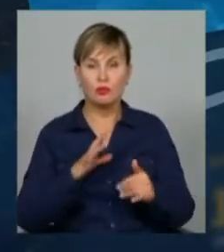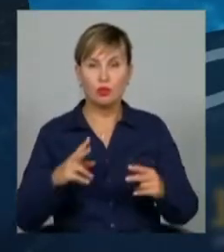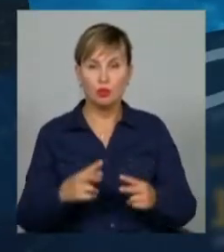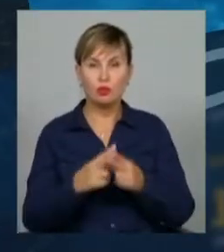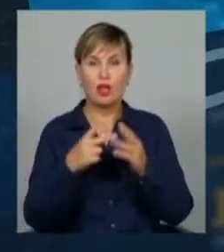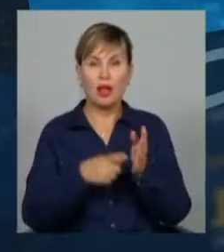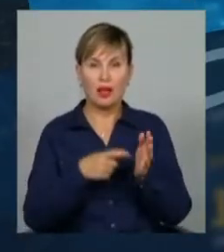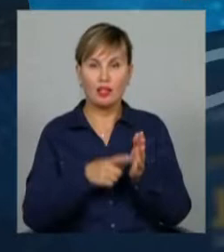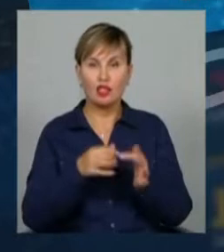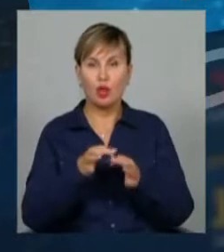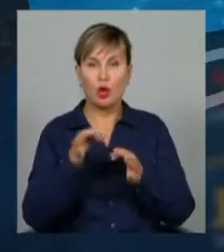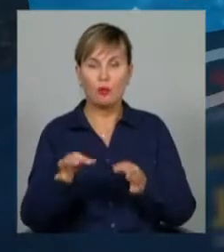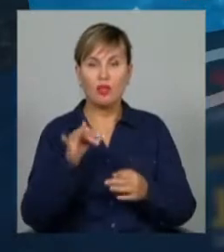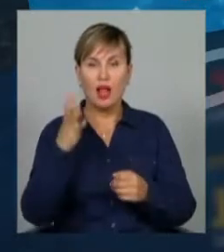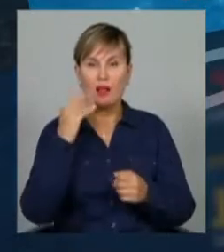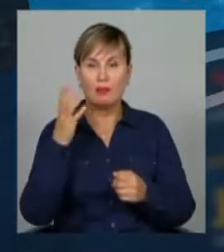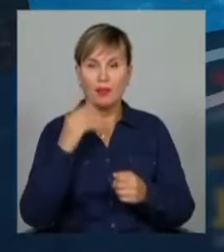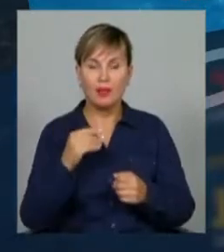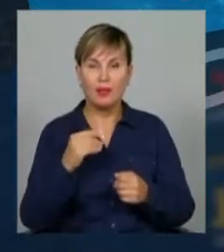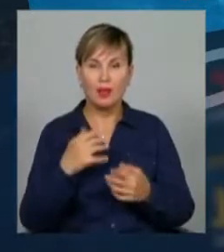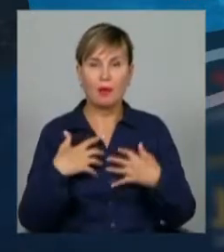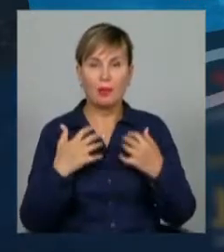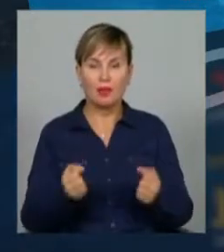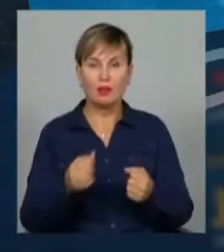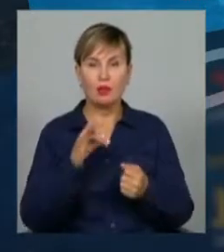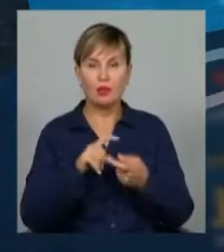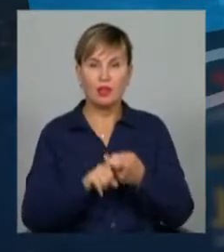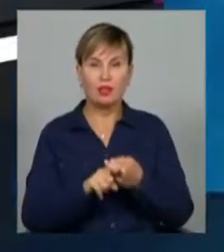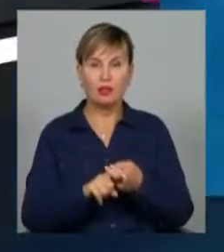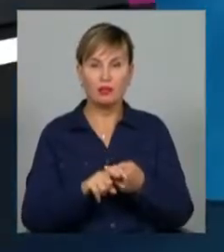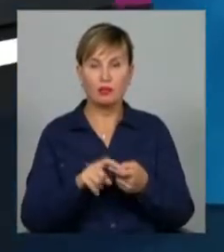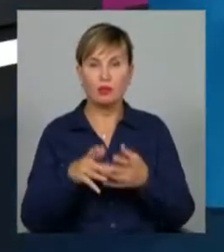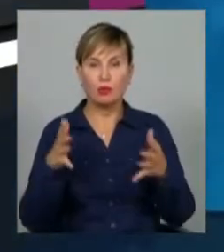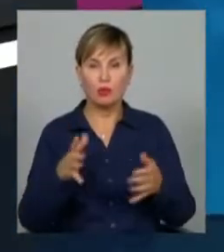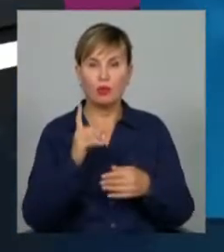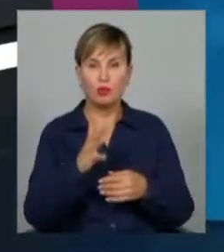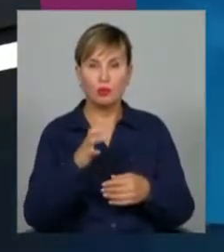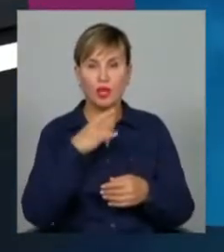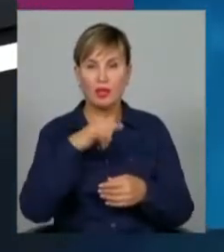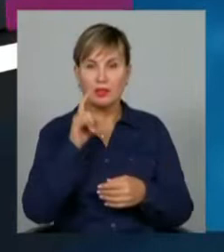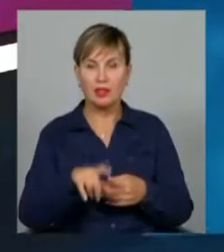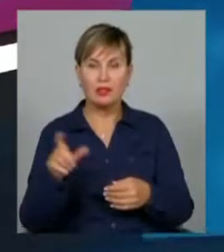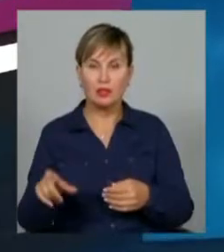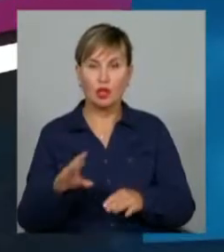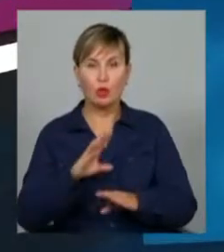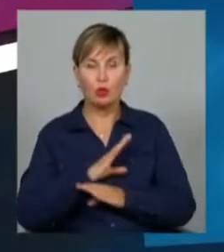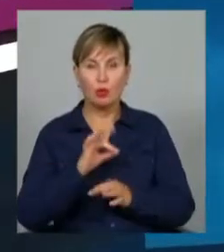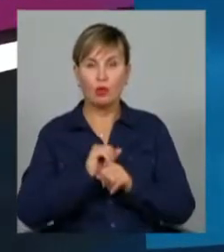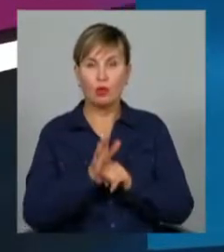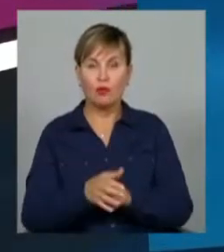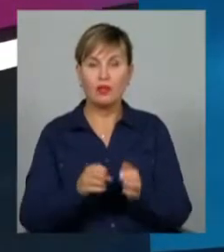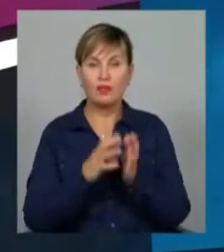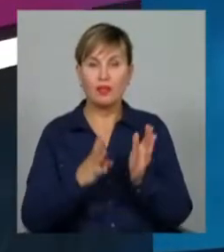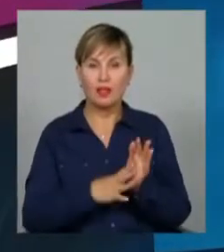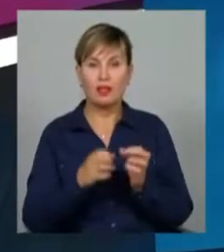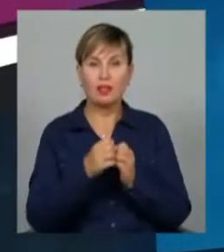Нур-Султане, Карагандинской области и Алматы. Оправились от заразного недуга более 1500 казахстанцев. Умерли от